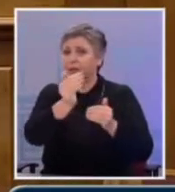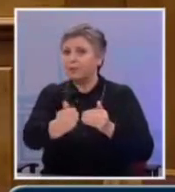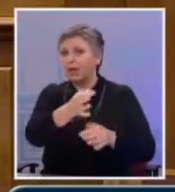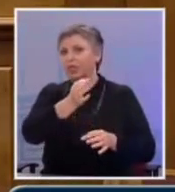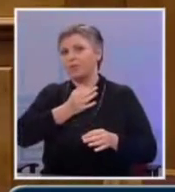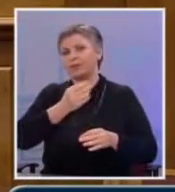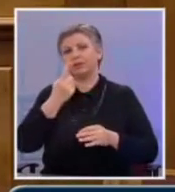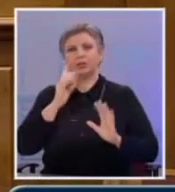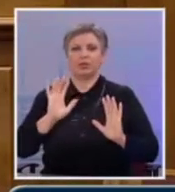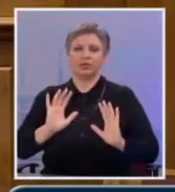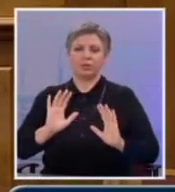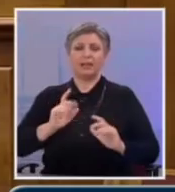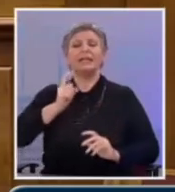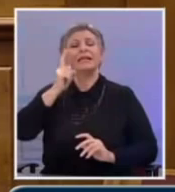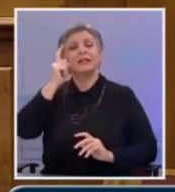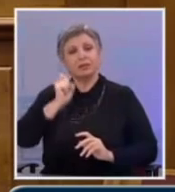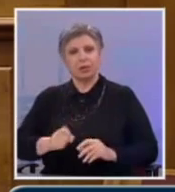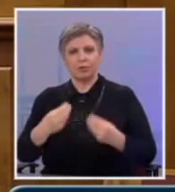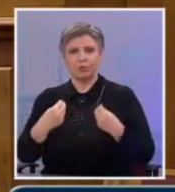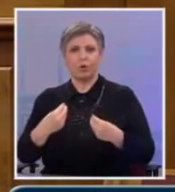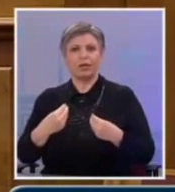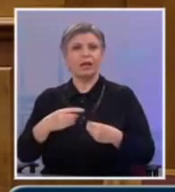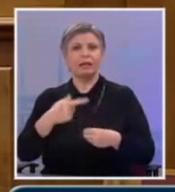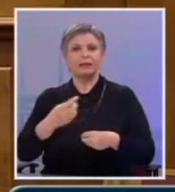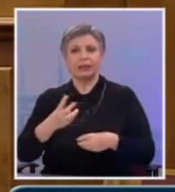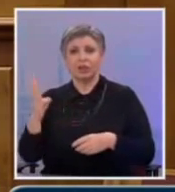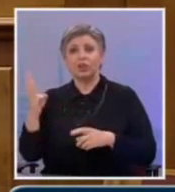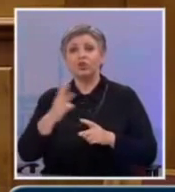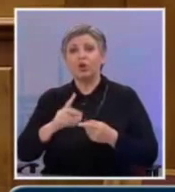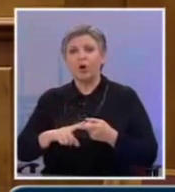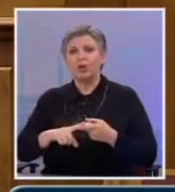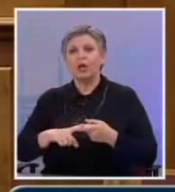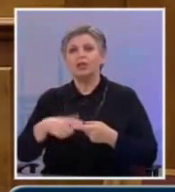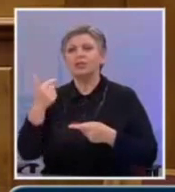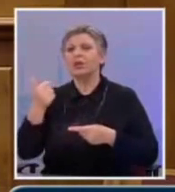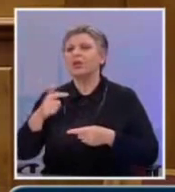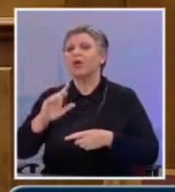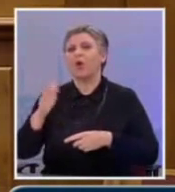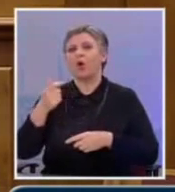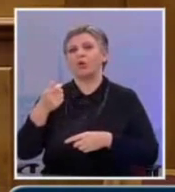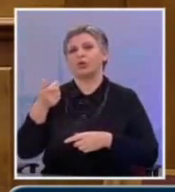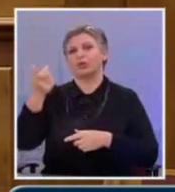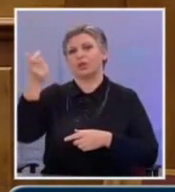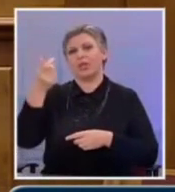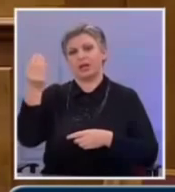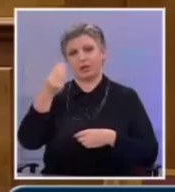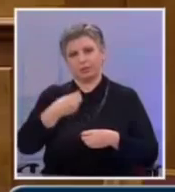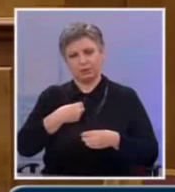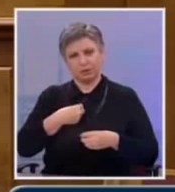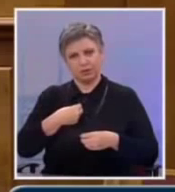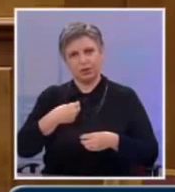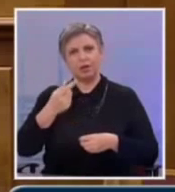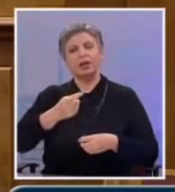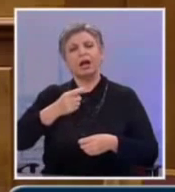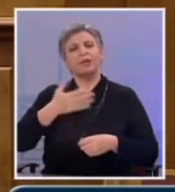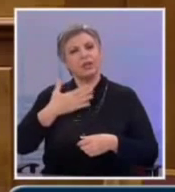ότι οι δανειστές και η τρόικα ένα στόχο έχουν να ψηφιστεί η πρόεδρος από αυτή τη βουλή ώστε να δοθεί